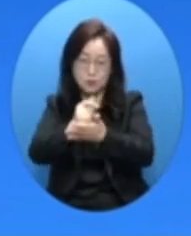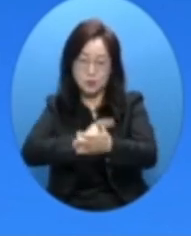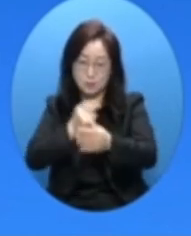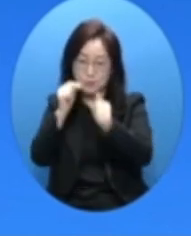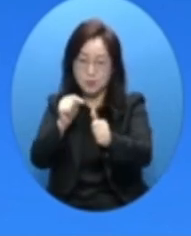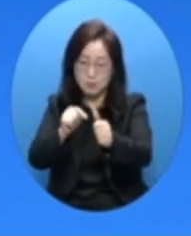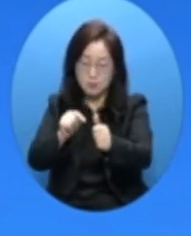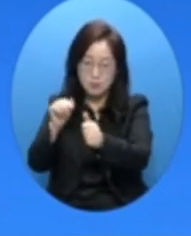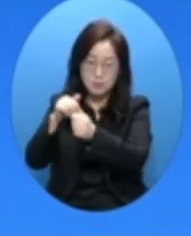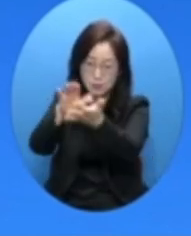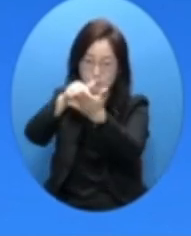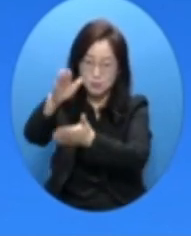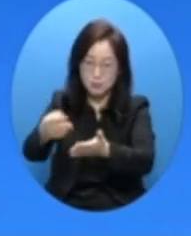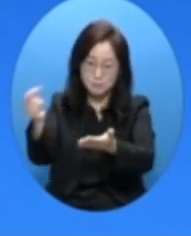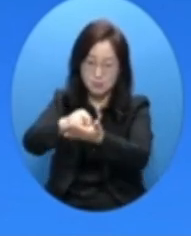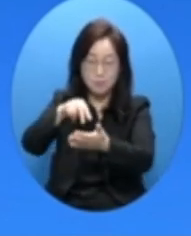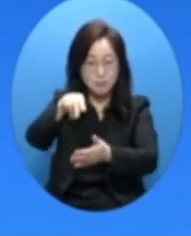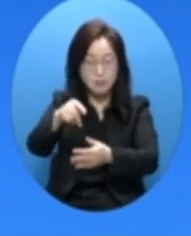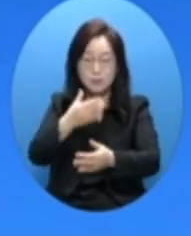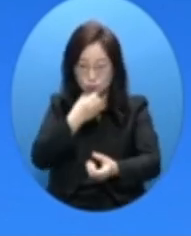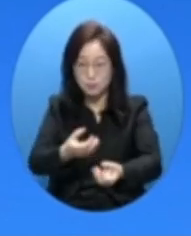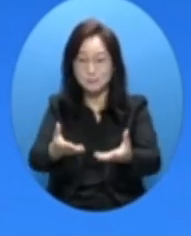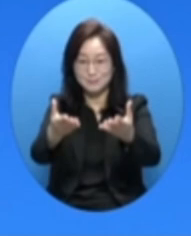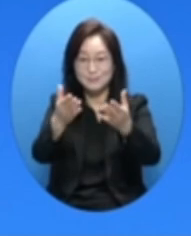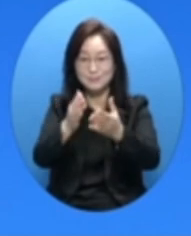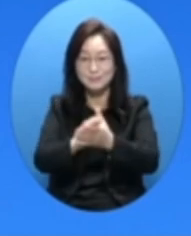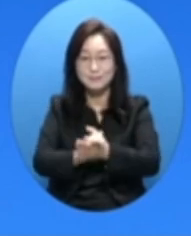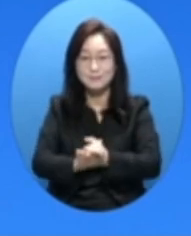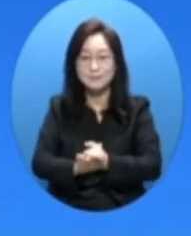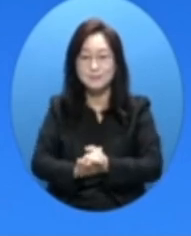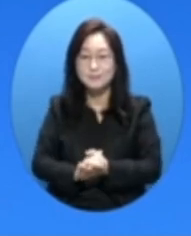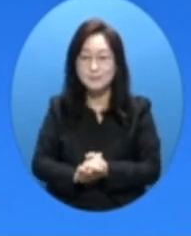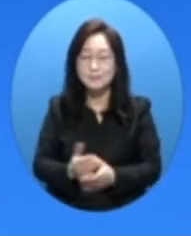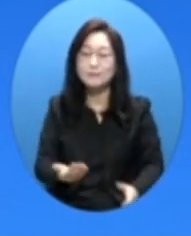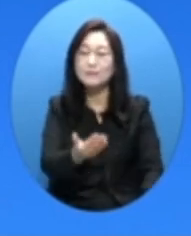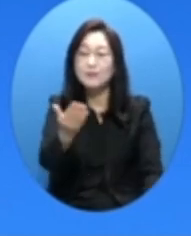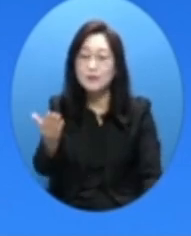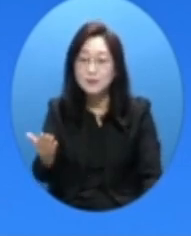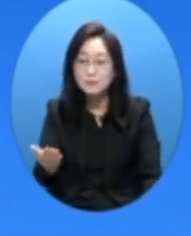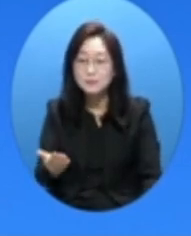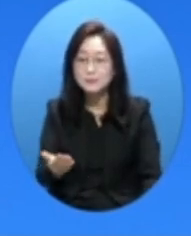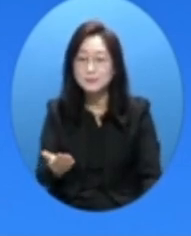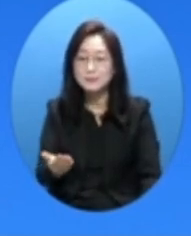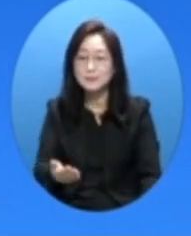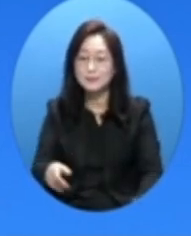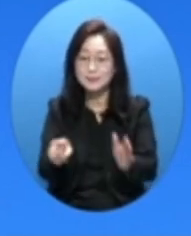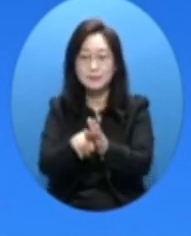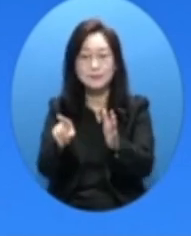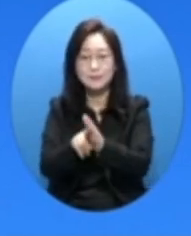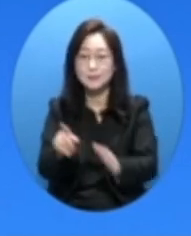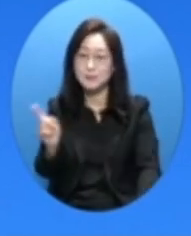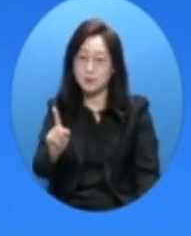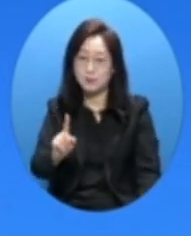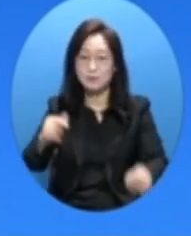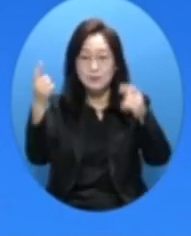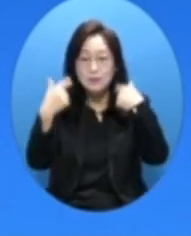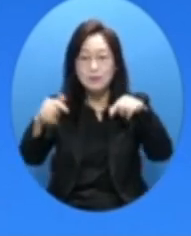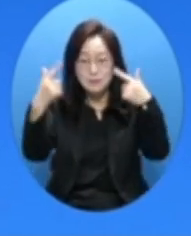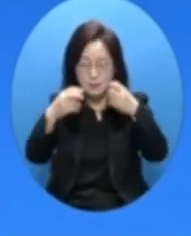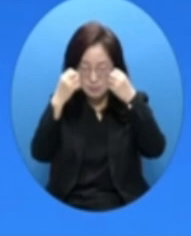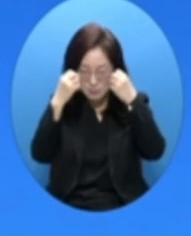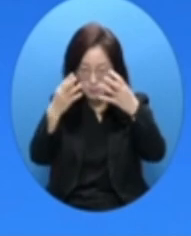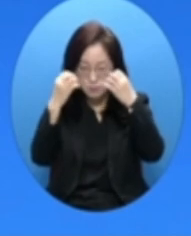여름보다 되기를 주님의 이름으로 축원합니다 여러분 신앙이라고 하는 것은 날마다 새로워지는